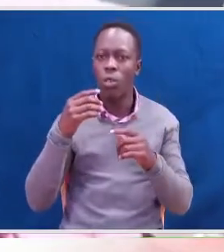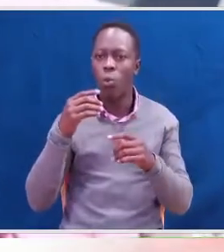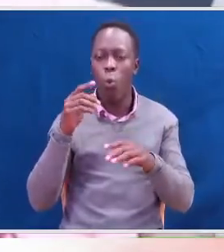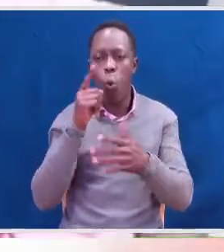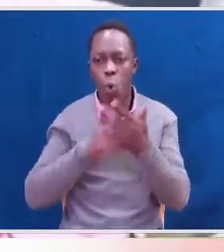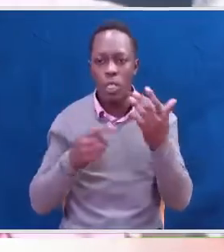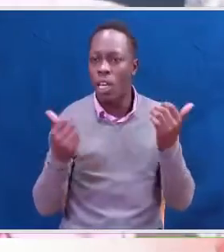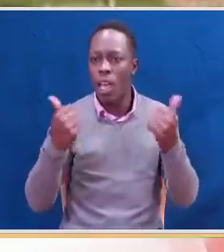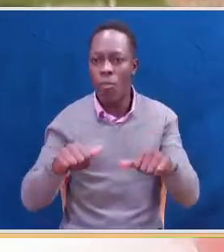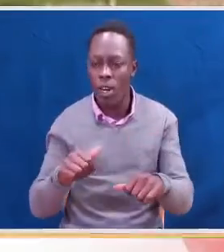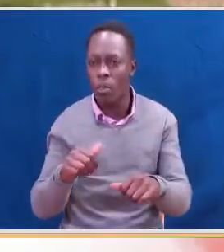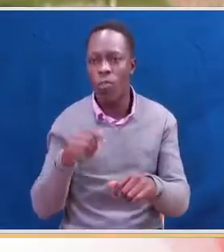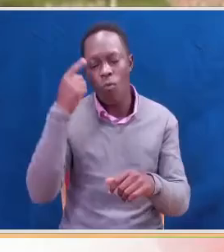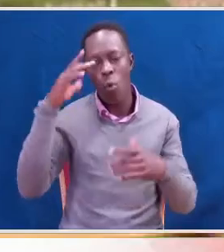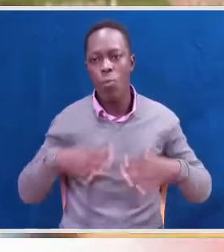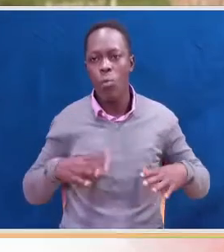inaweza zaidi mwananchi wa kawaida.